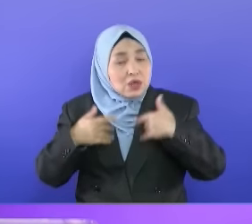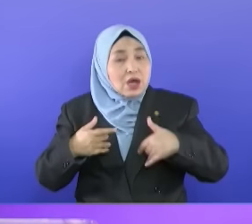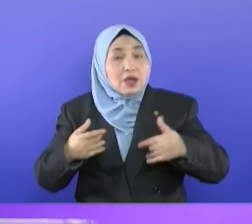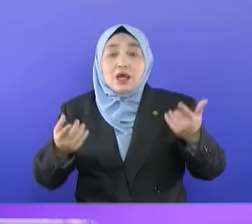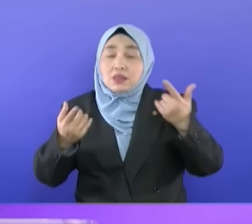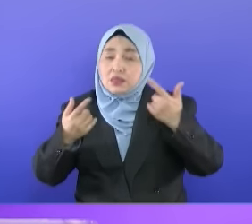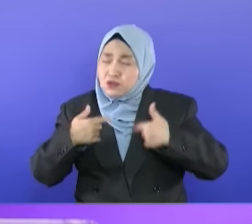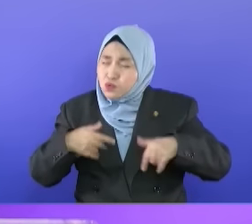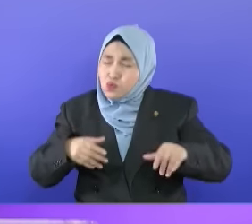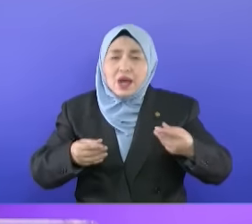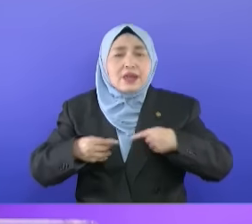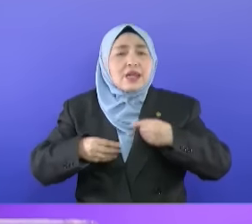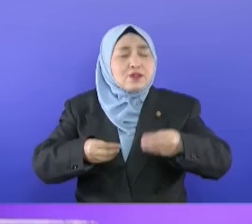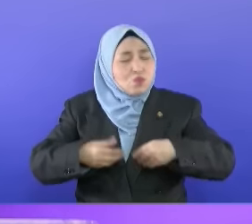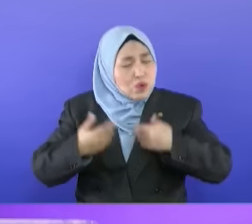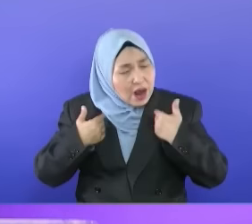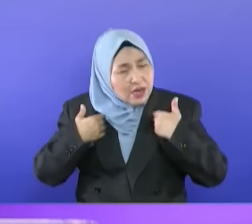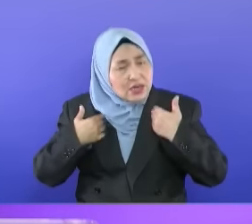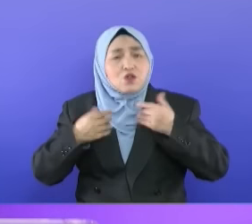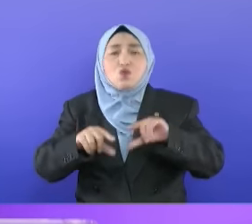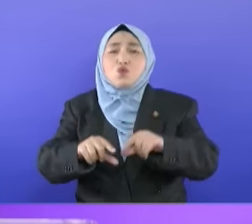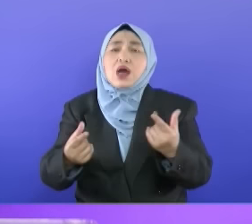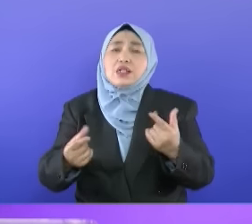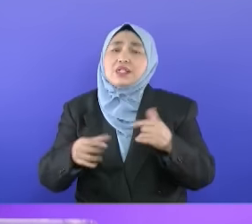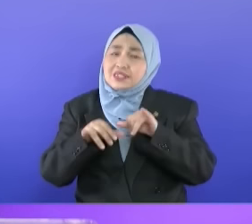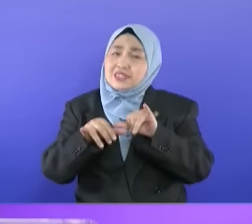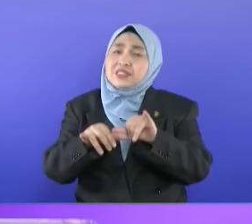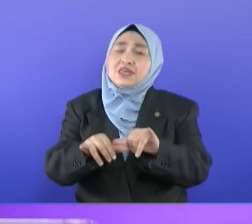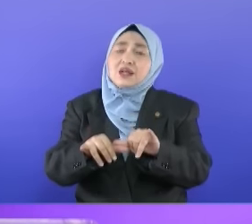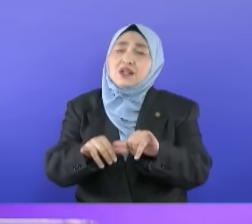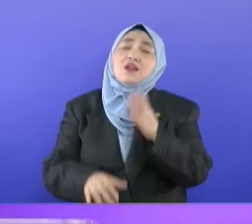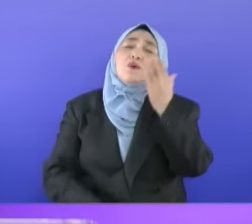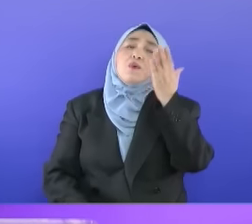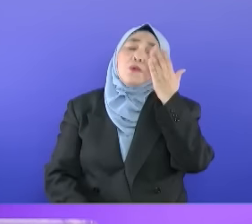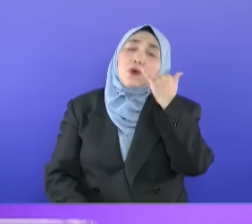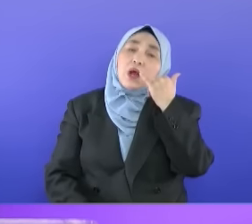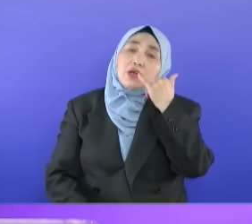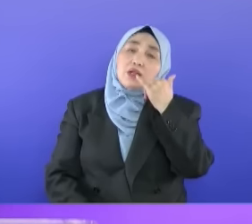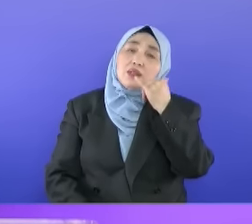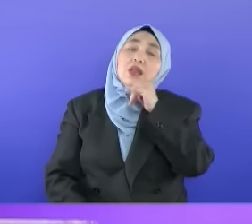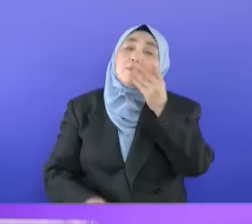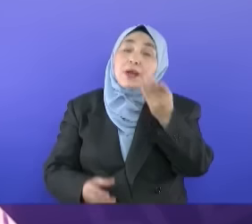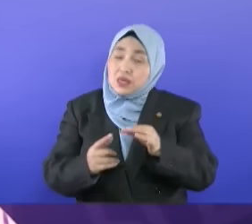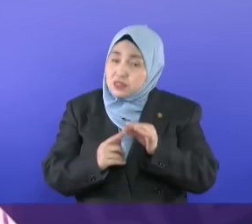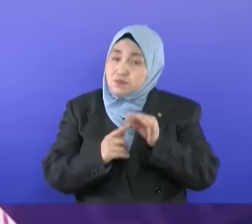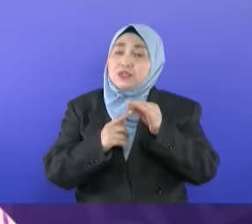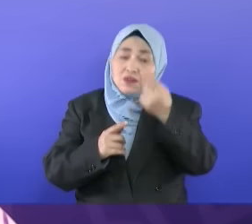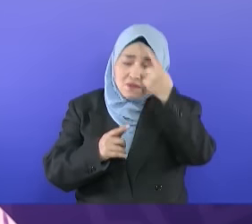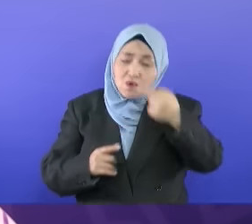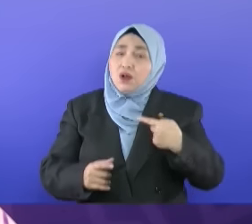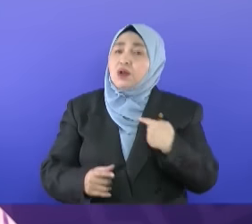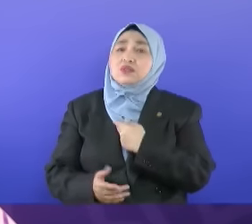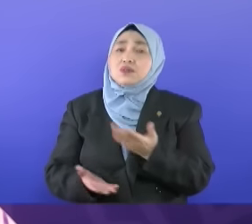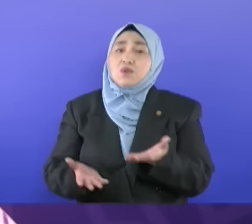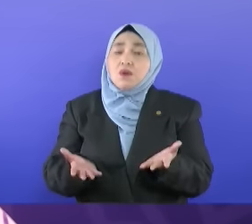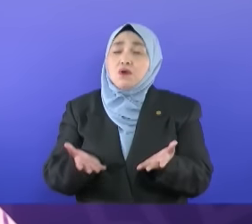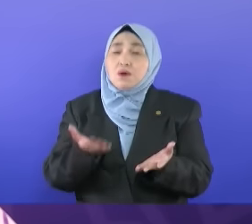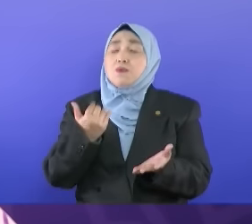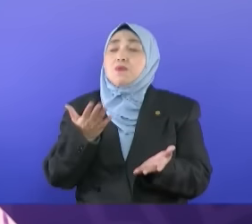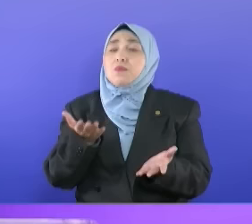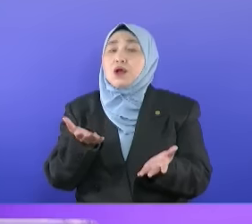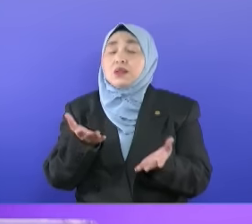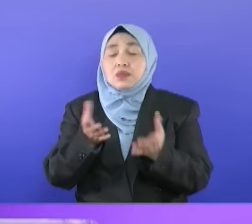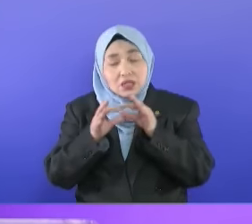ayah-ayah Allah Ndak ada quran masih lagi mengaku tak bagi yang spesial bagi kami ya jadi eee